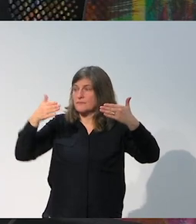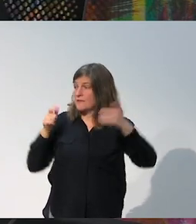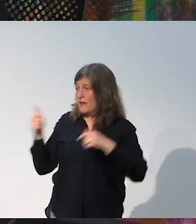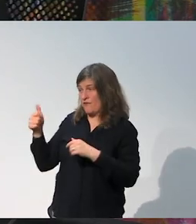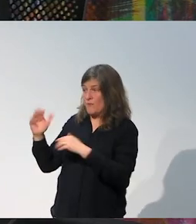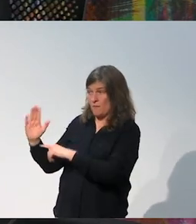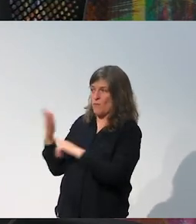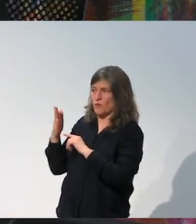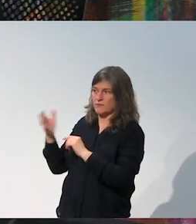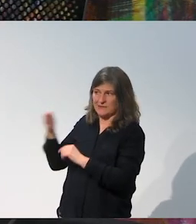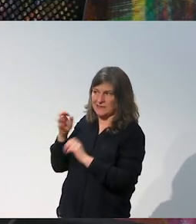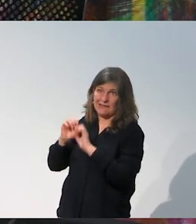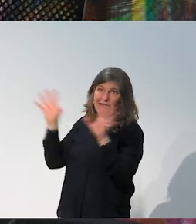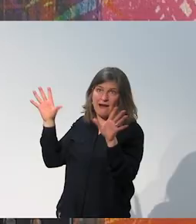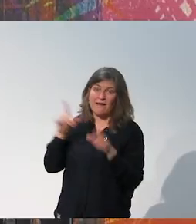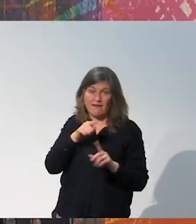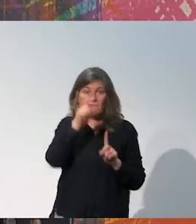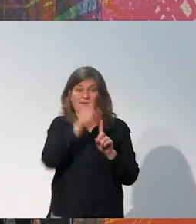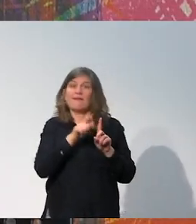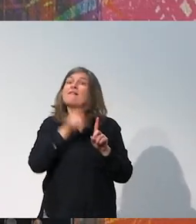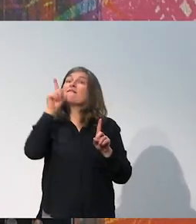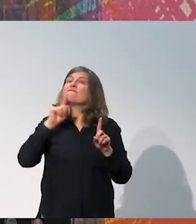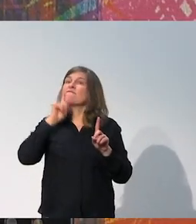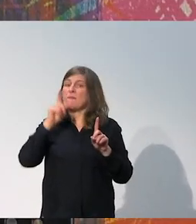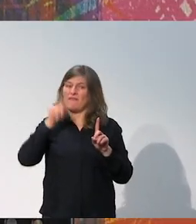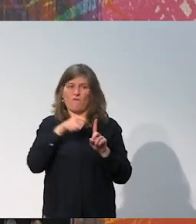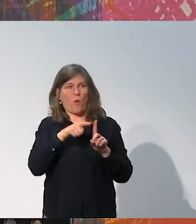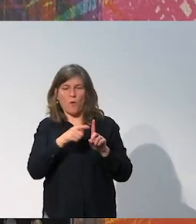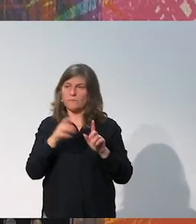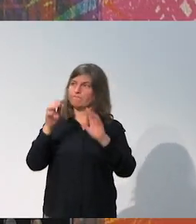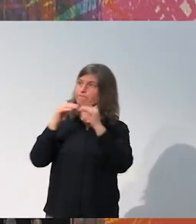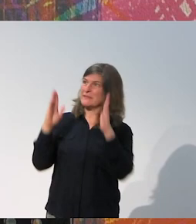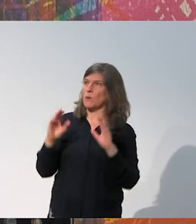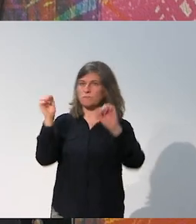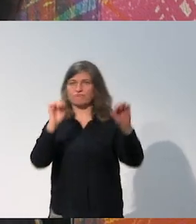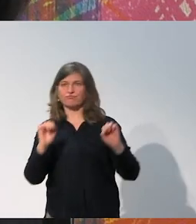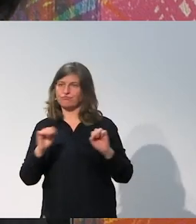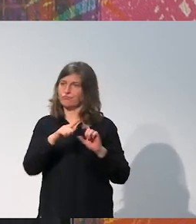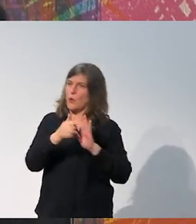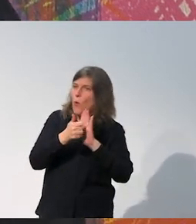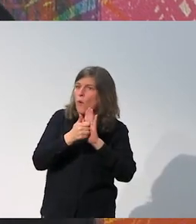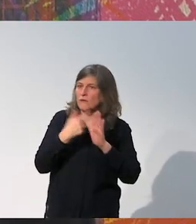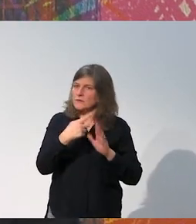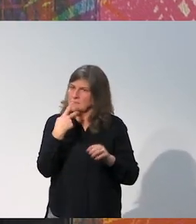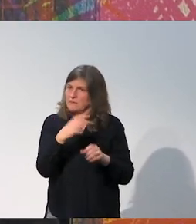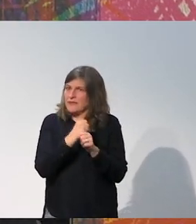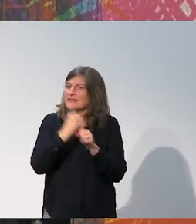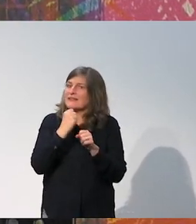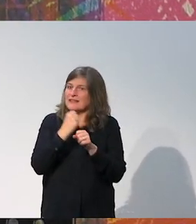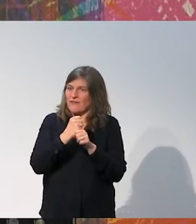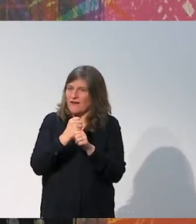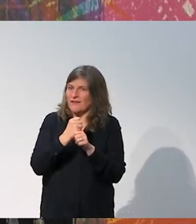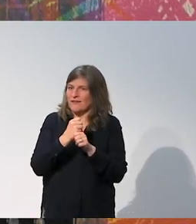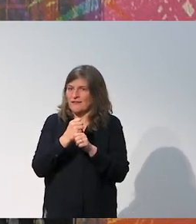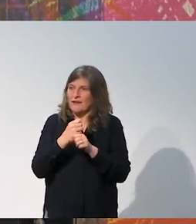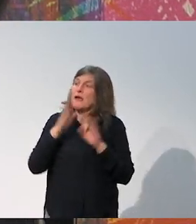bien, qu'on est une femme qui doit tenir son rang, mmh, tenir sa maison, on fait beaucoup de travaux domestiques, oui, même si on a des